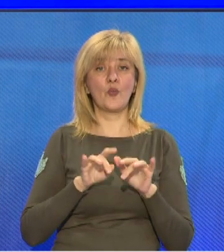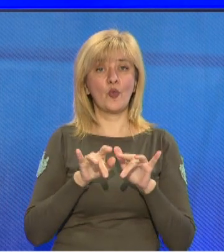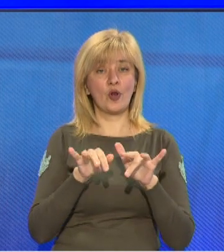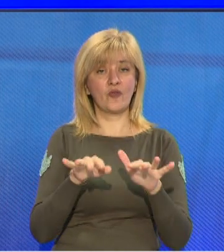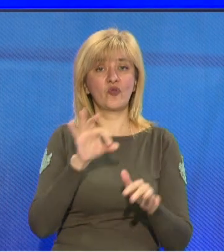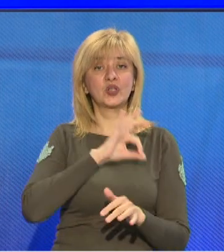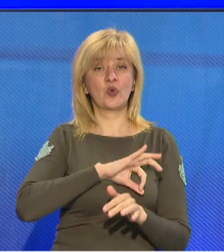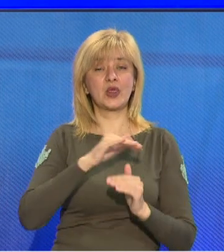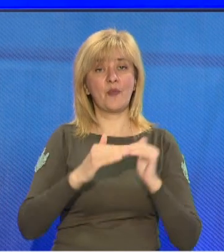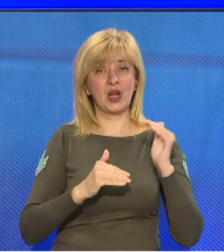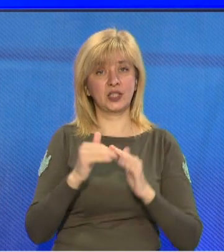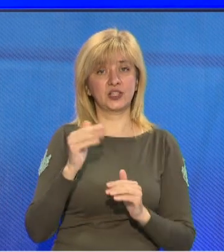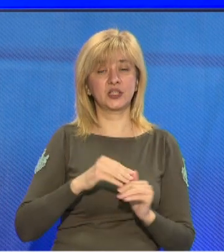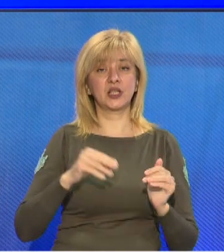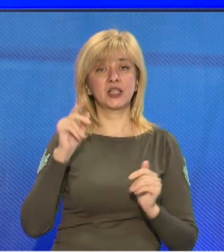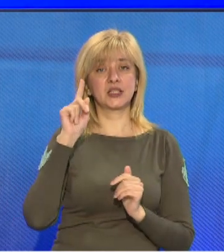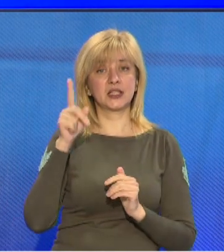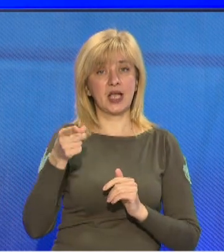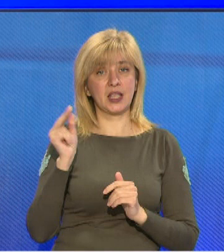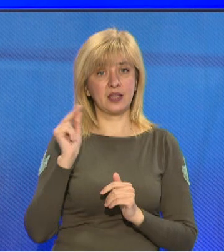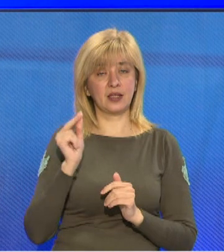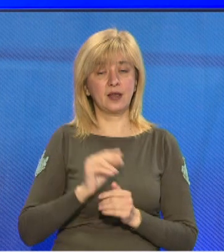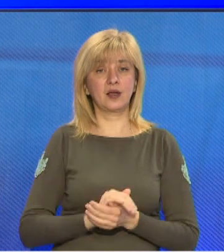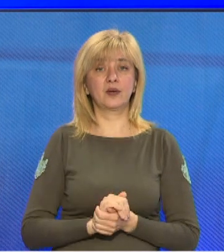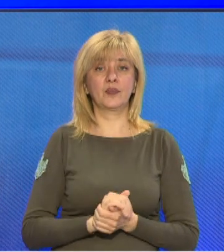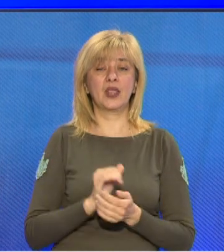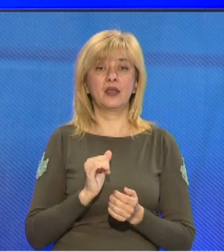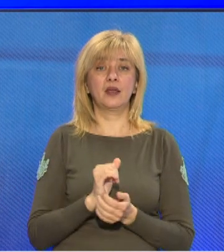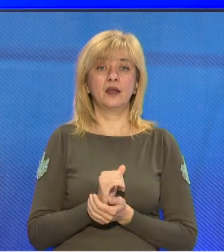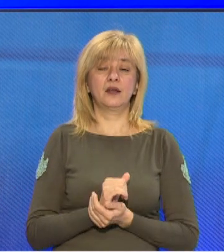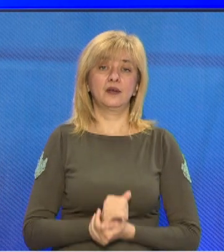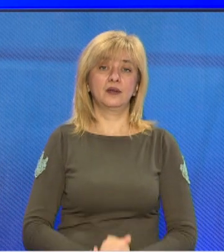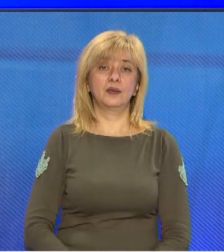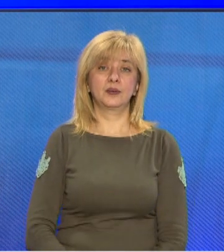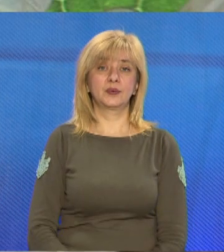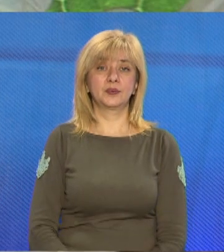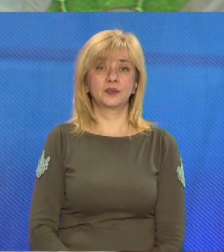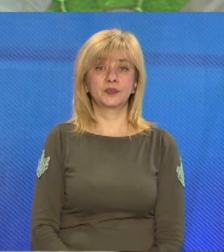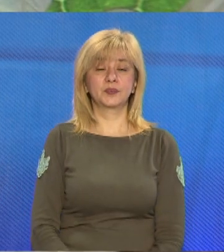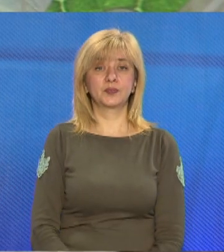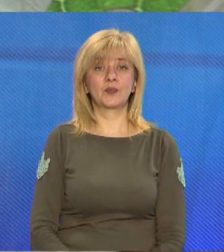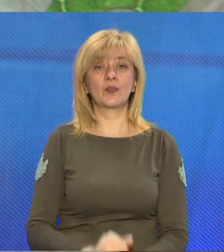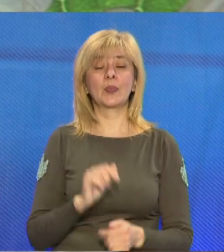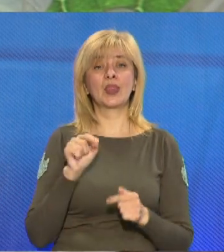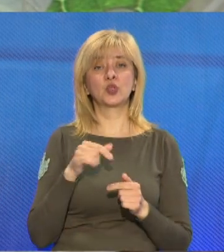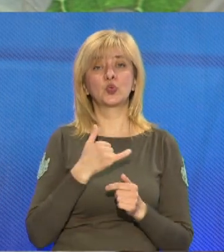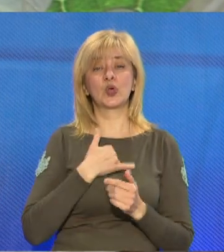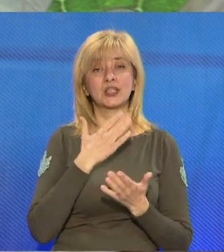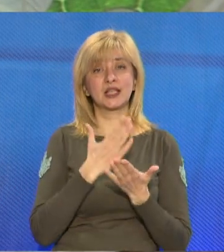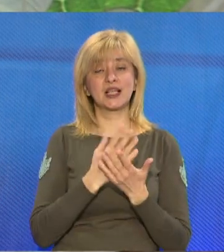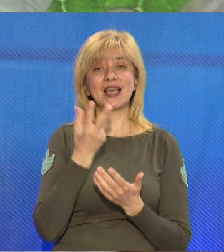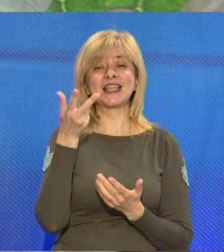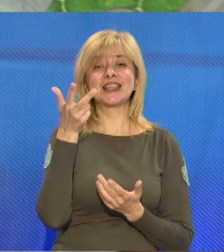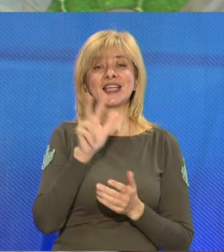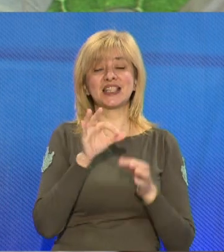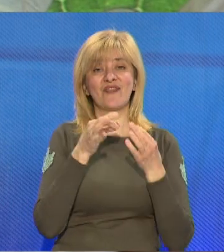практычных занятках і робяць першыя высновы. Падрабязней у відэасюжэце. Здесь у нас есть три